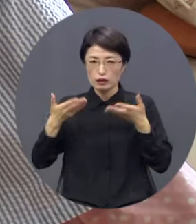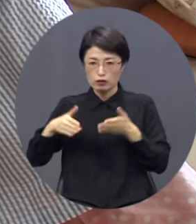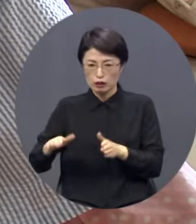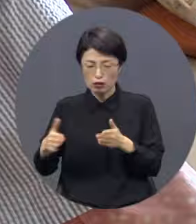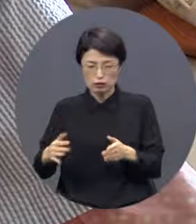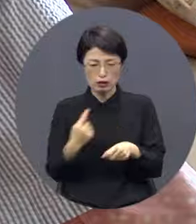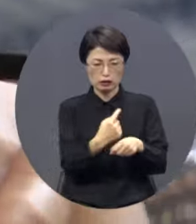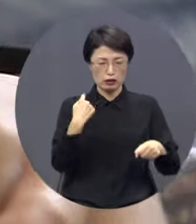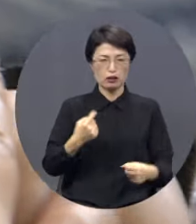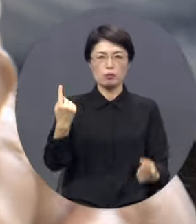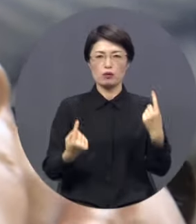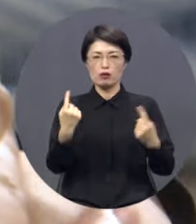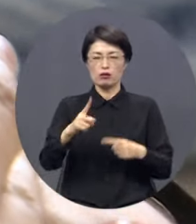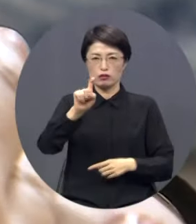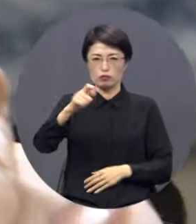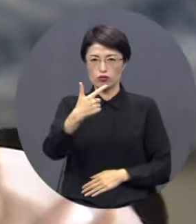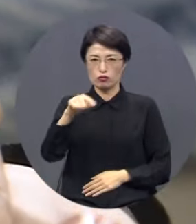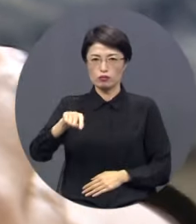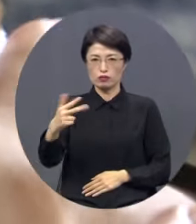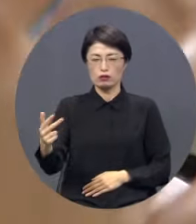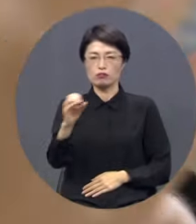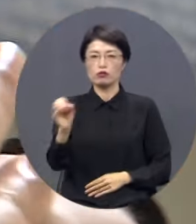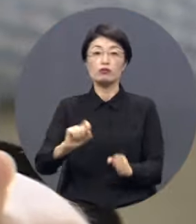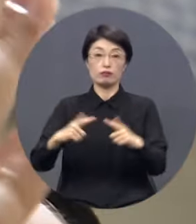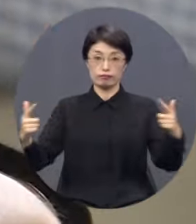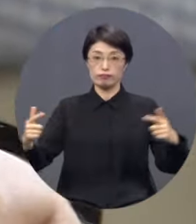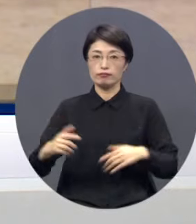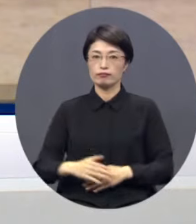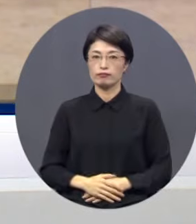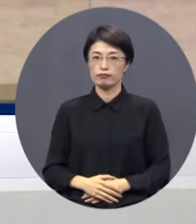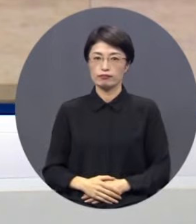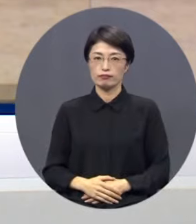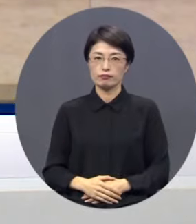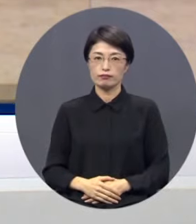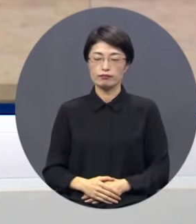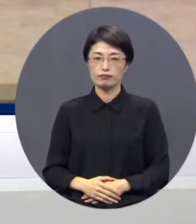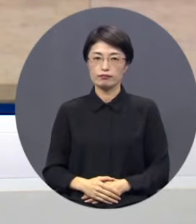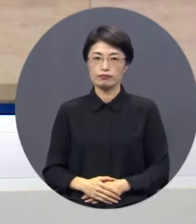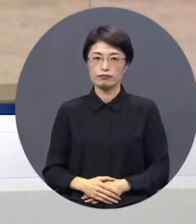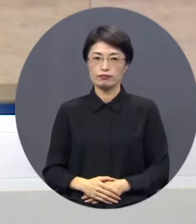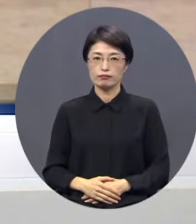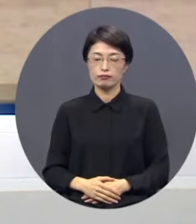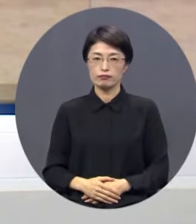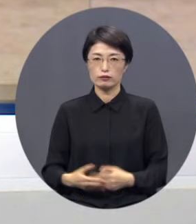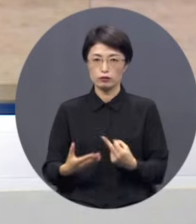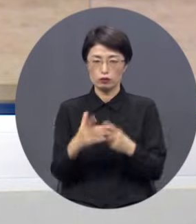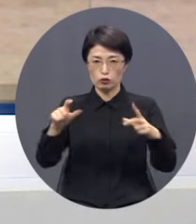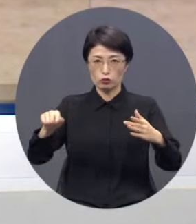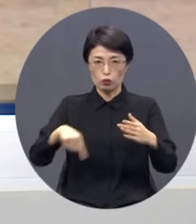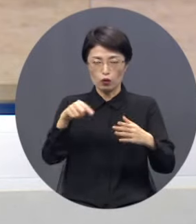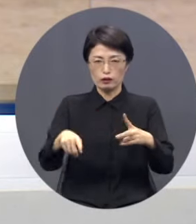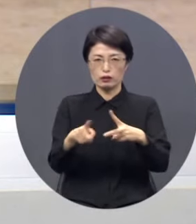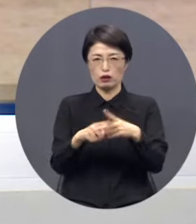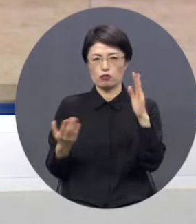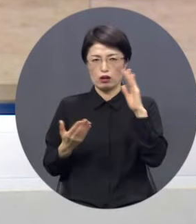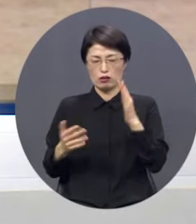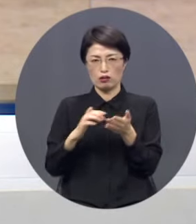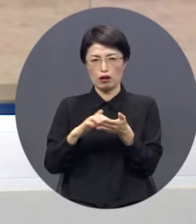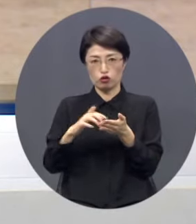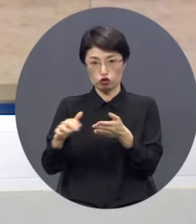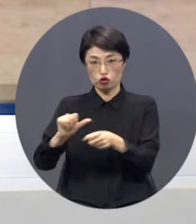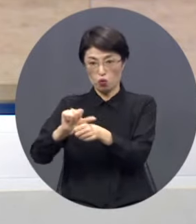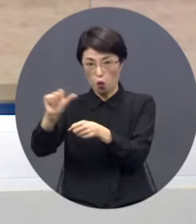16.7% 증가했습니다. 도내 초등학생 수가 5년